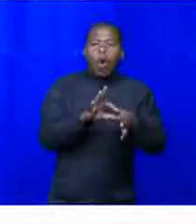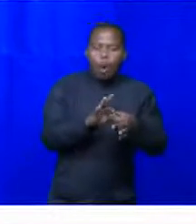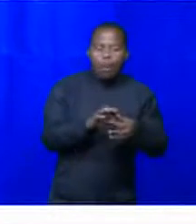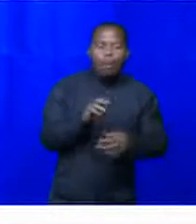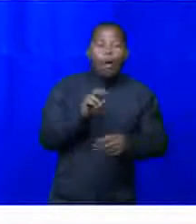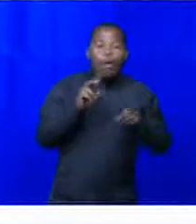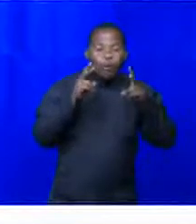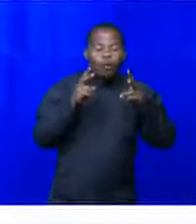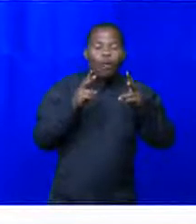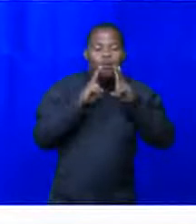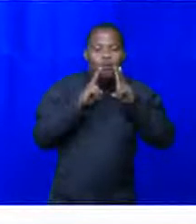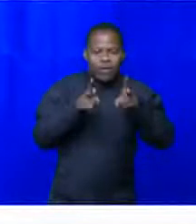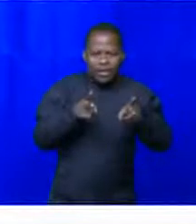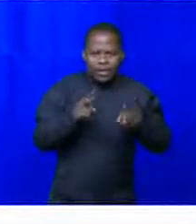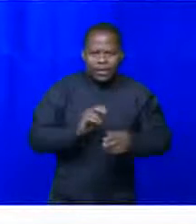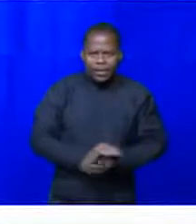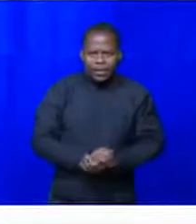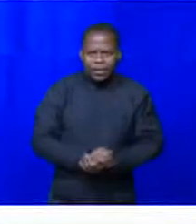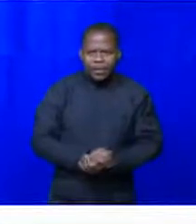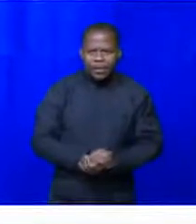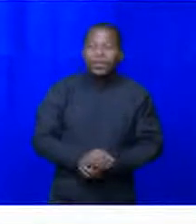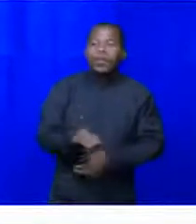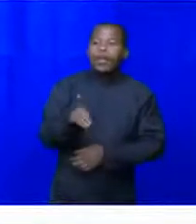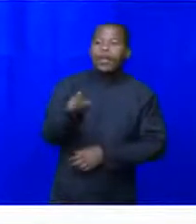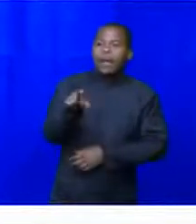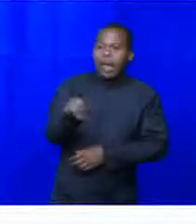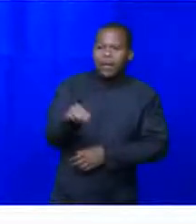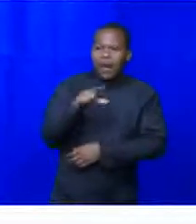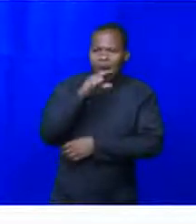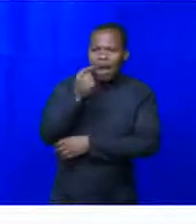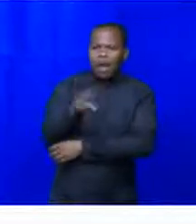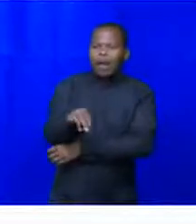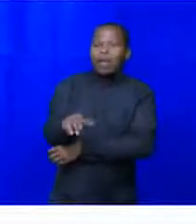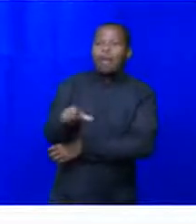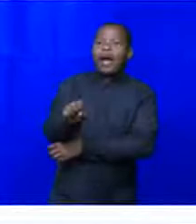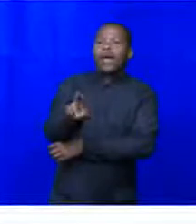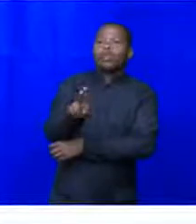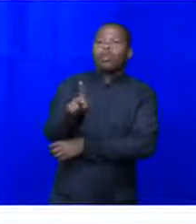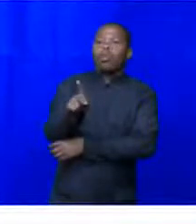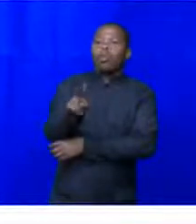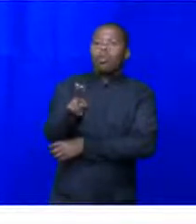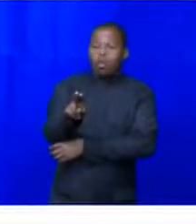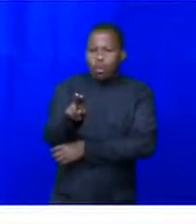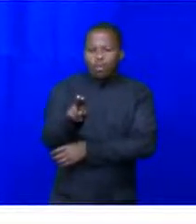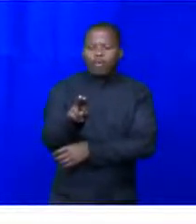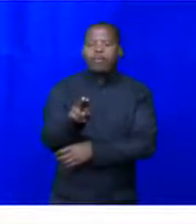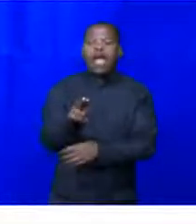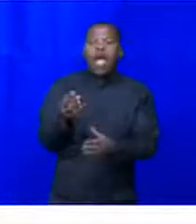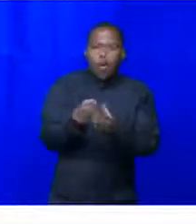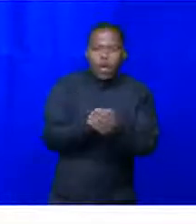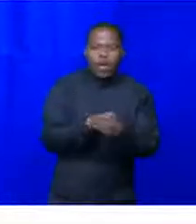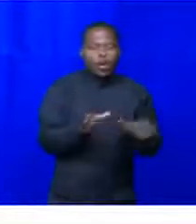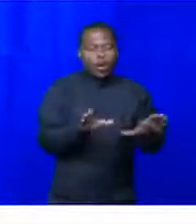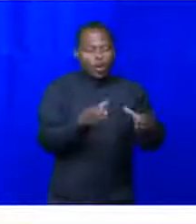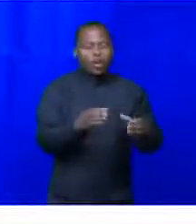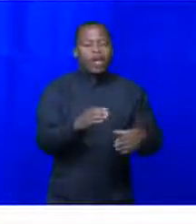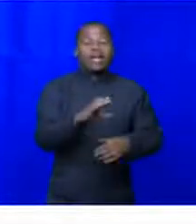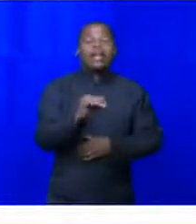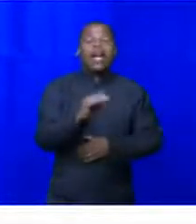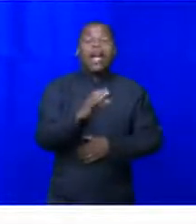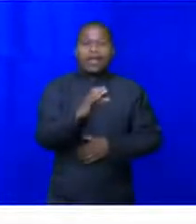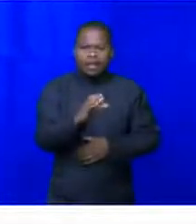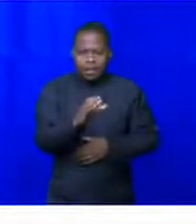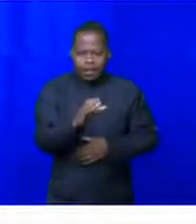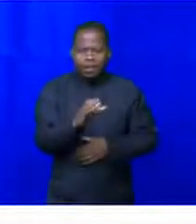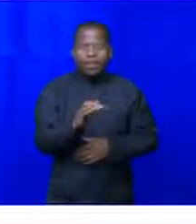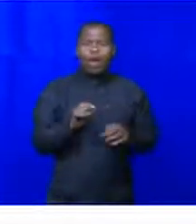eMankayane liphini landvuna nkulu Themba Masuku lisenza weni yaseMankayane lehlala bogogo nabomkhulu kutohlola indzawo lensha